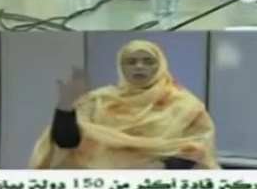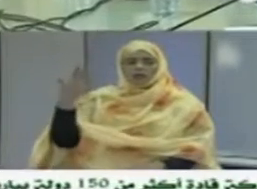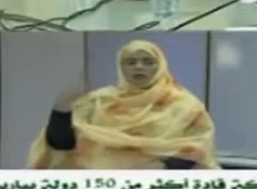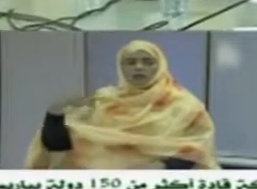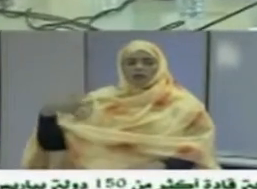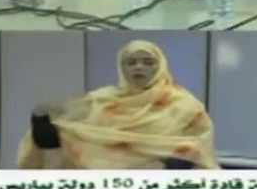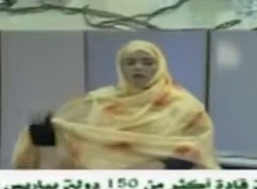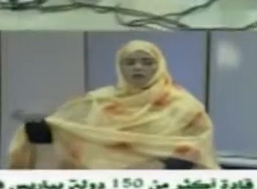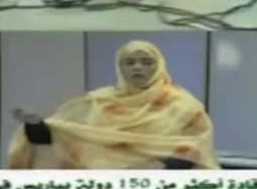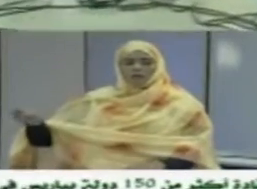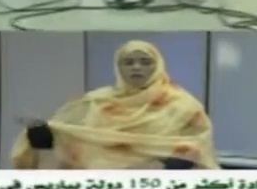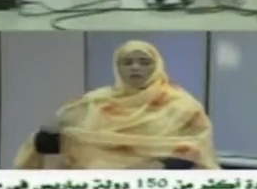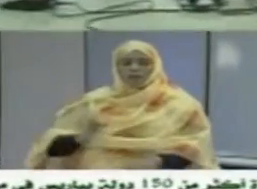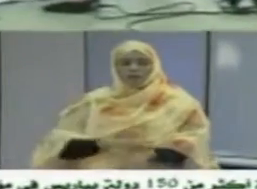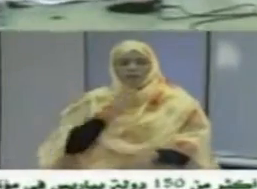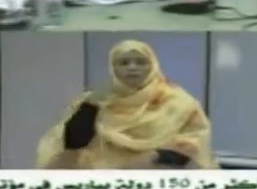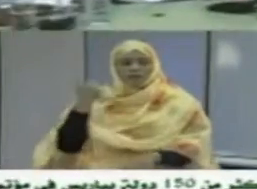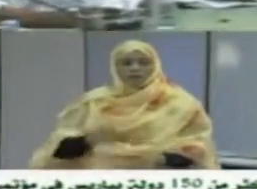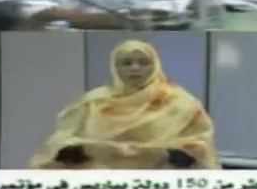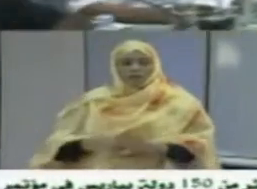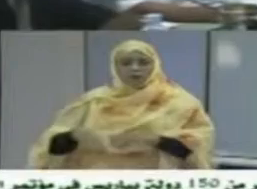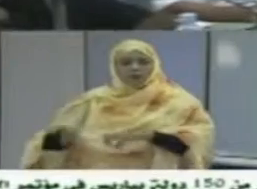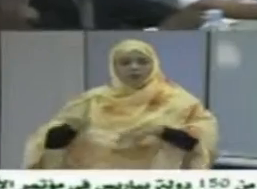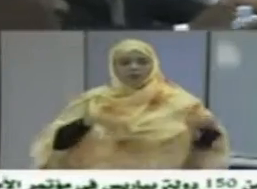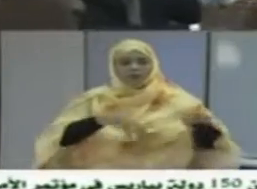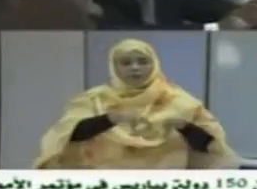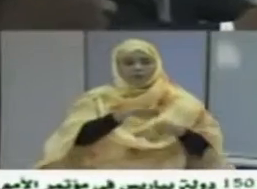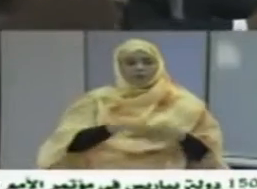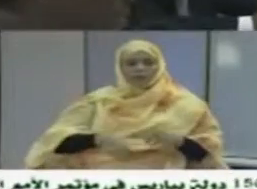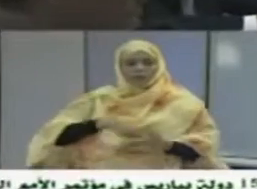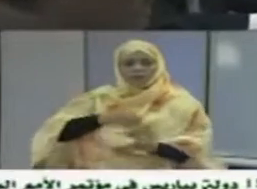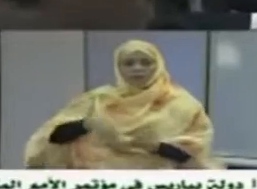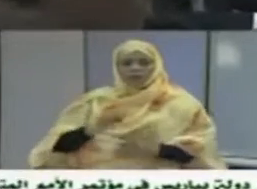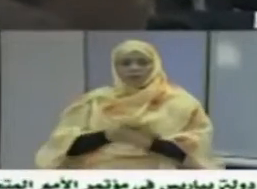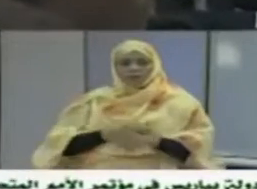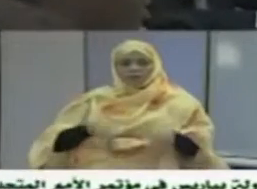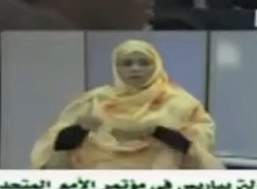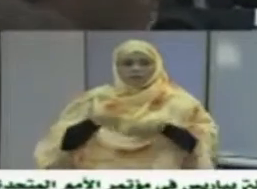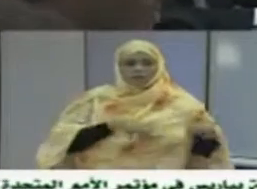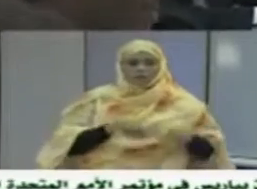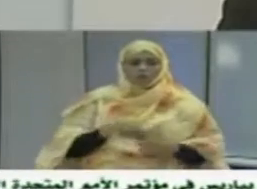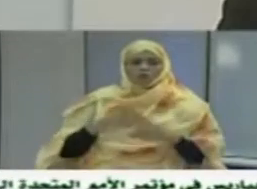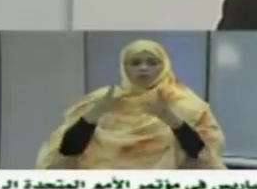4,482,090,326 أوقية وزعت بين ميزانية الاستثمار وميزانية تسيير القطاع.